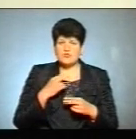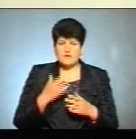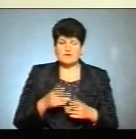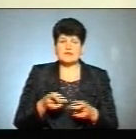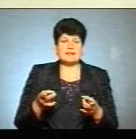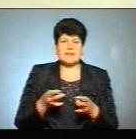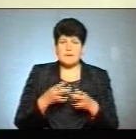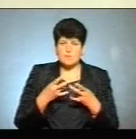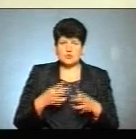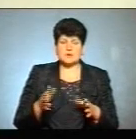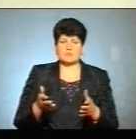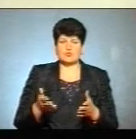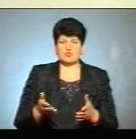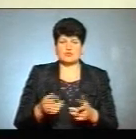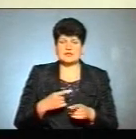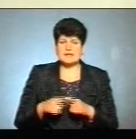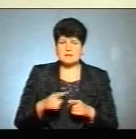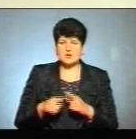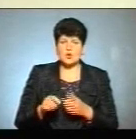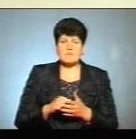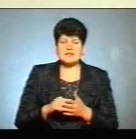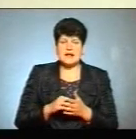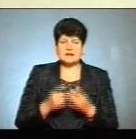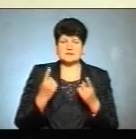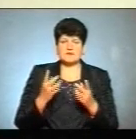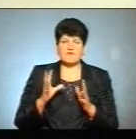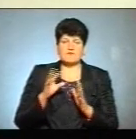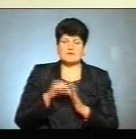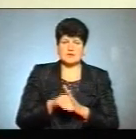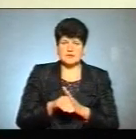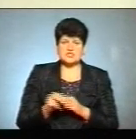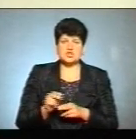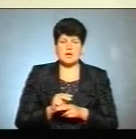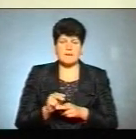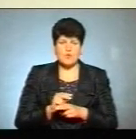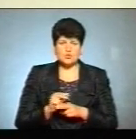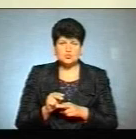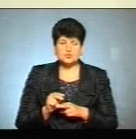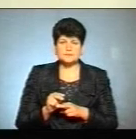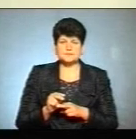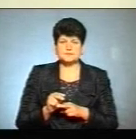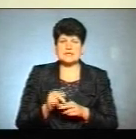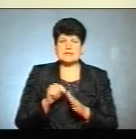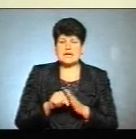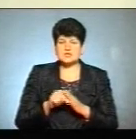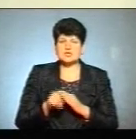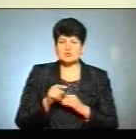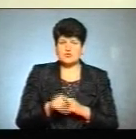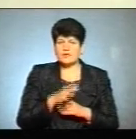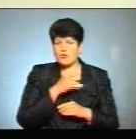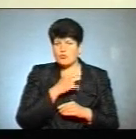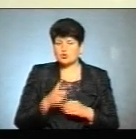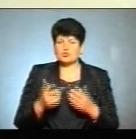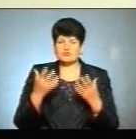не потребують термінових матеріальних капітальних затрат чи ремонту, значить, якщо вони впродовж